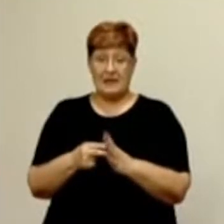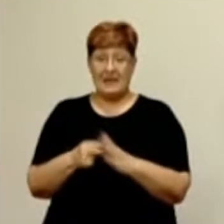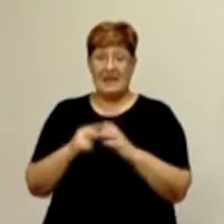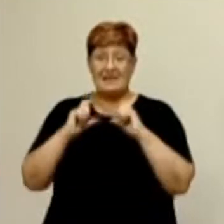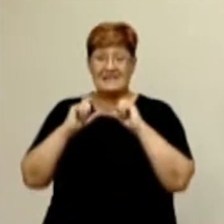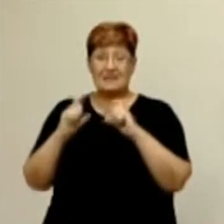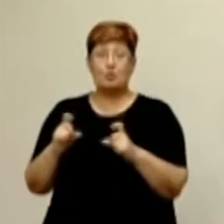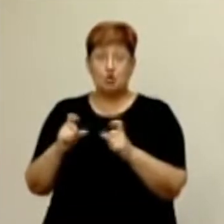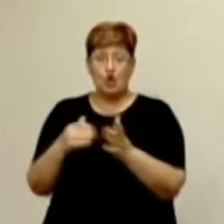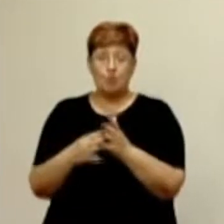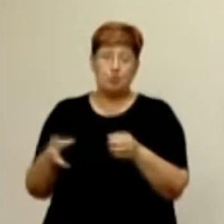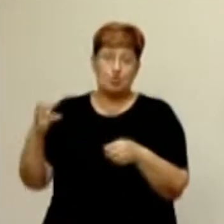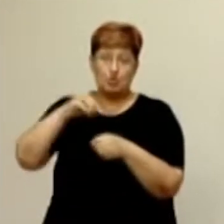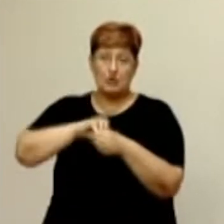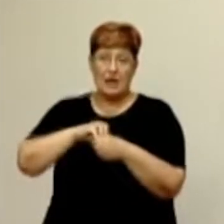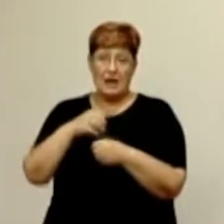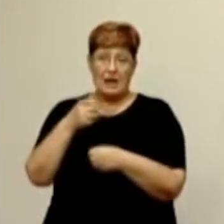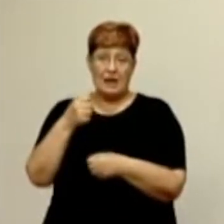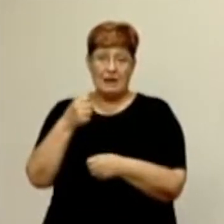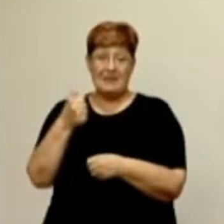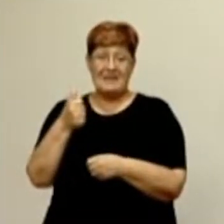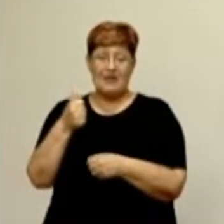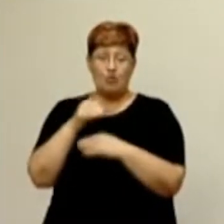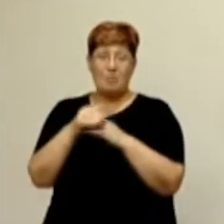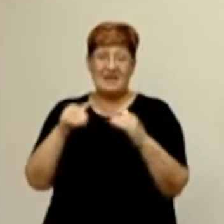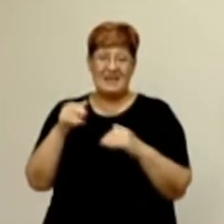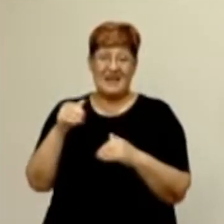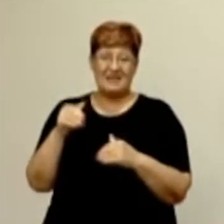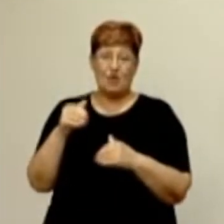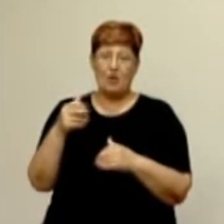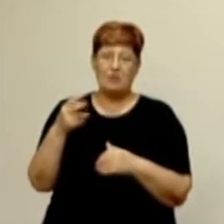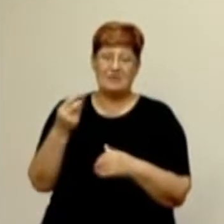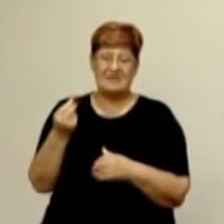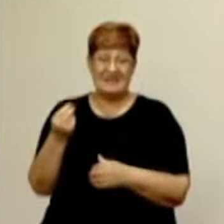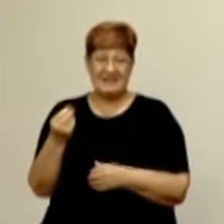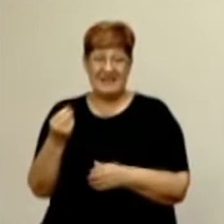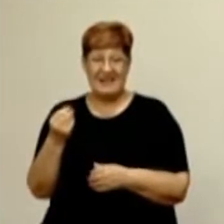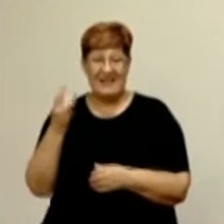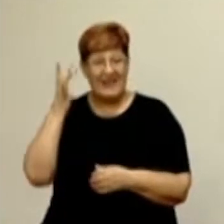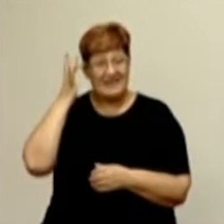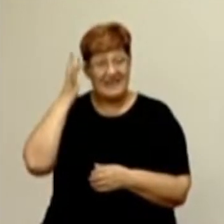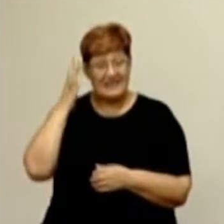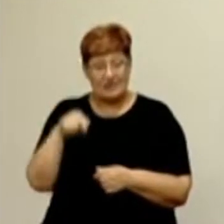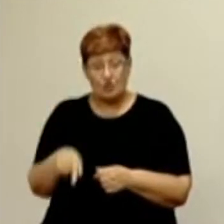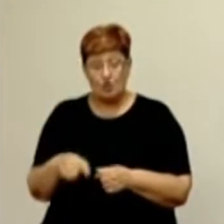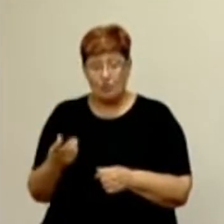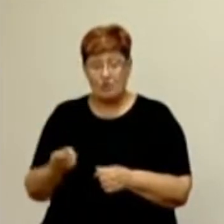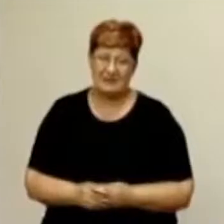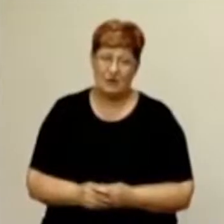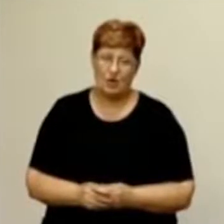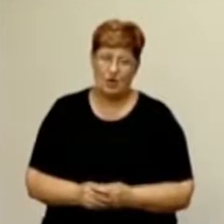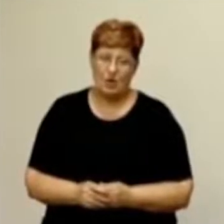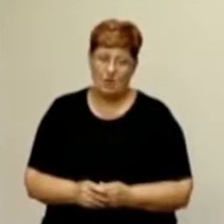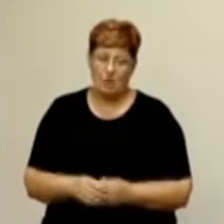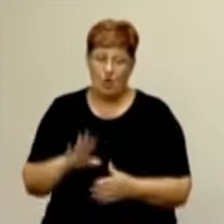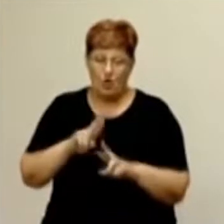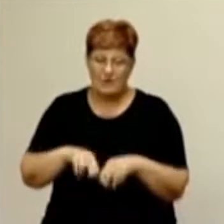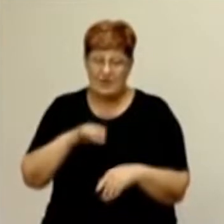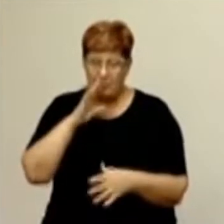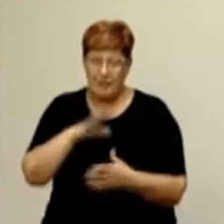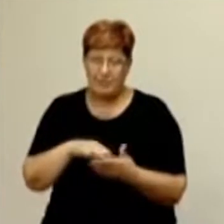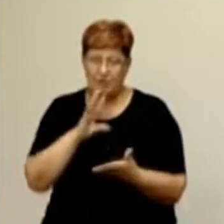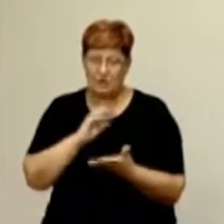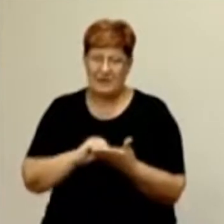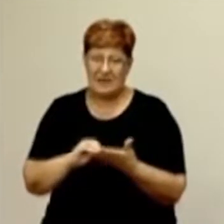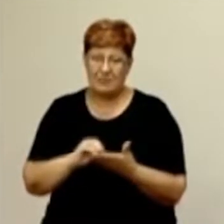pitanje pokrajinskoj sekretarki Milošević da li je dodeljivanje novca iz pokrajinskog budžeta uslovljeno podrškom Aleksandru Vučiću i politici